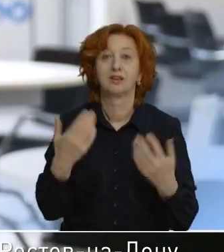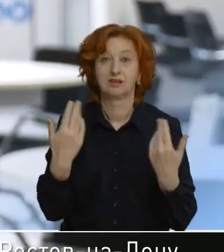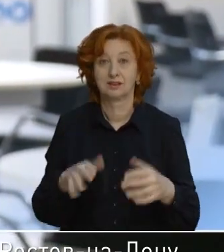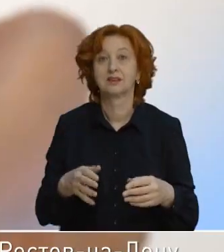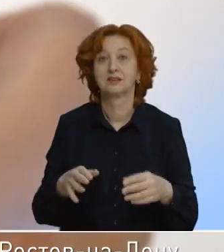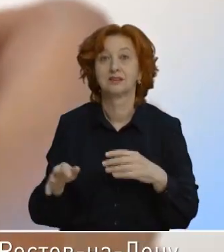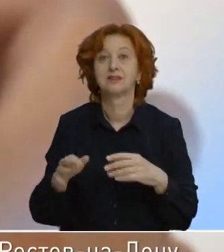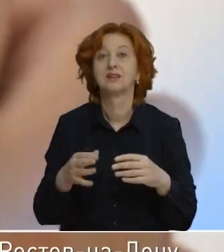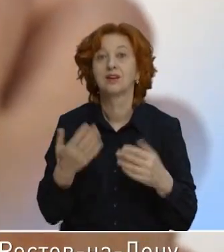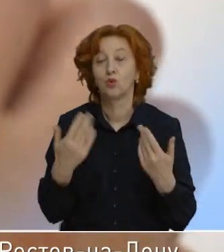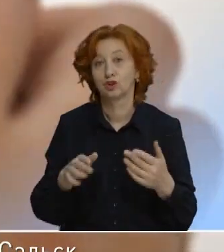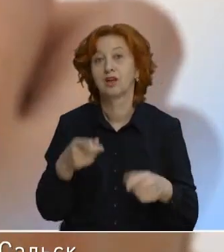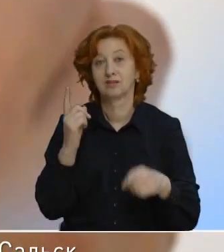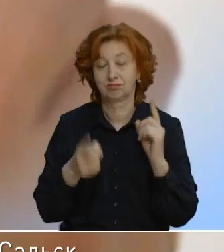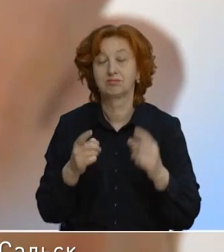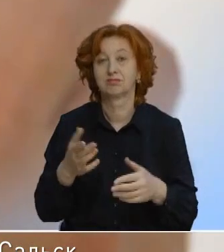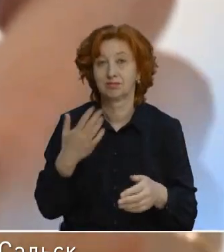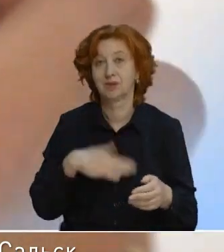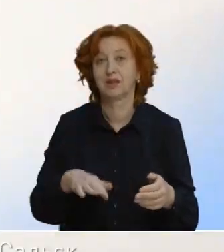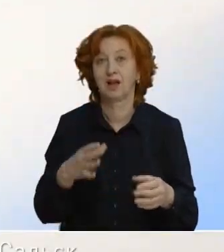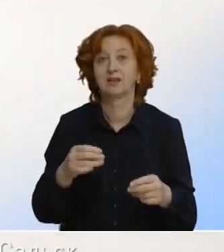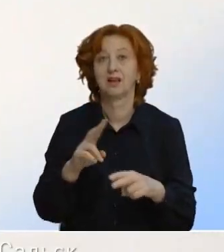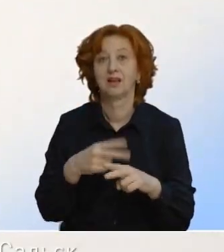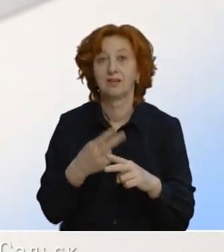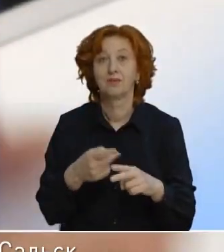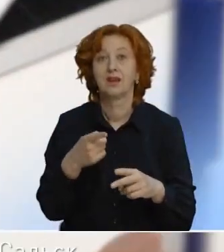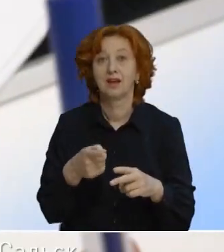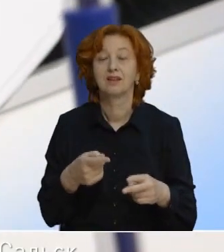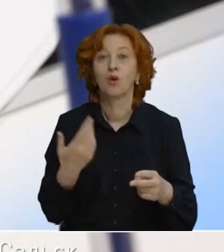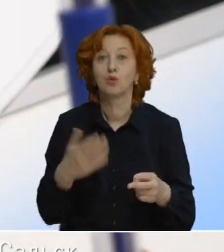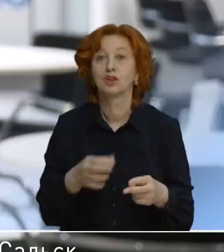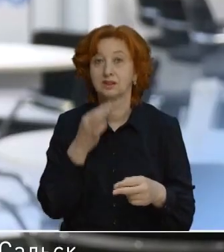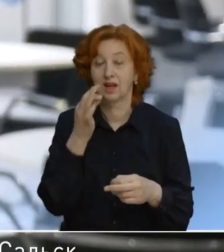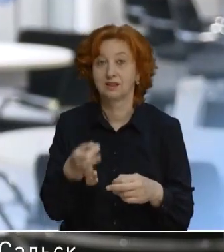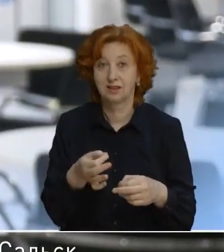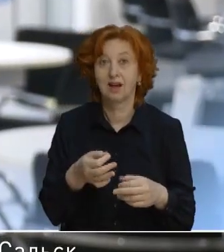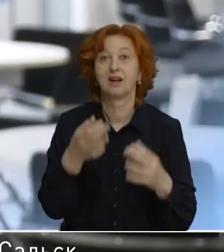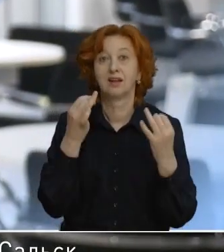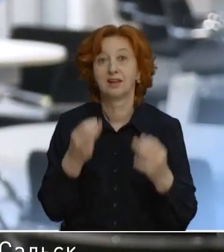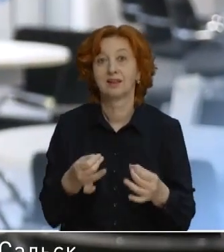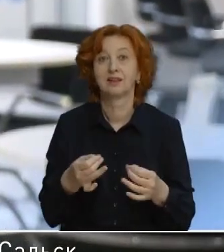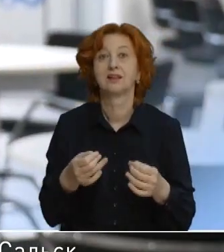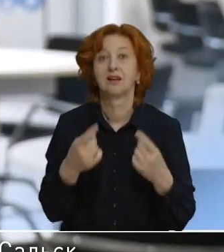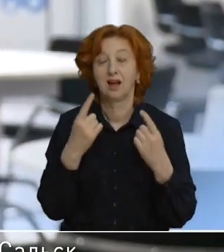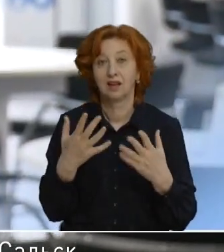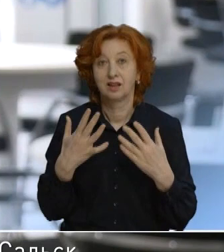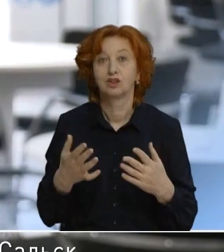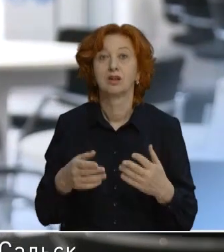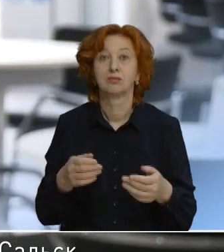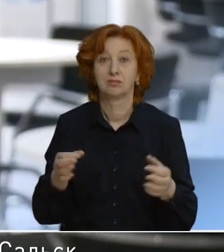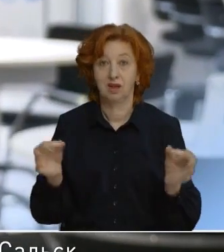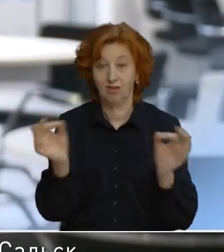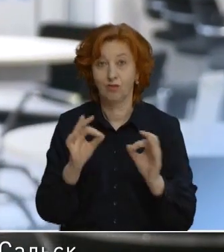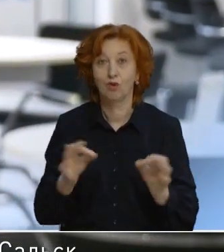Тут достаточно все нам популярно, подробно рассказали. И процентная ставка нас